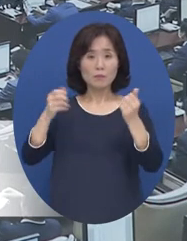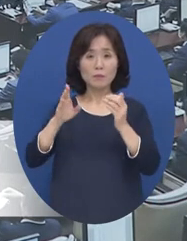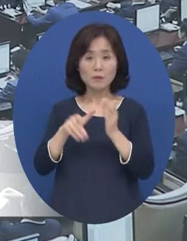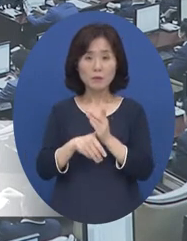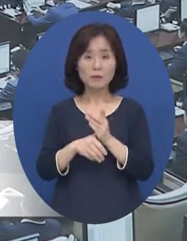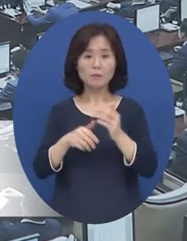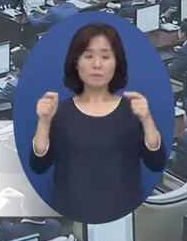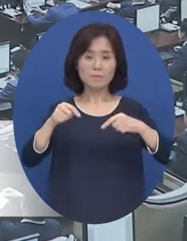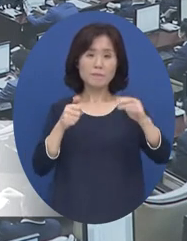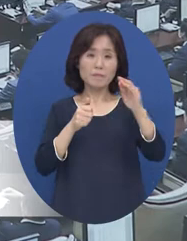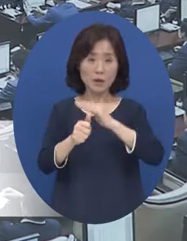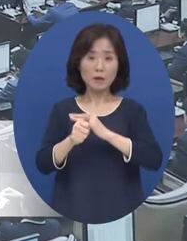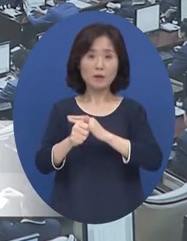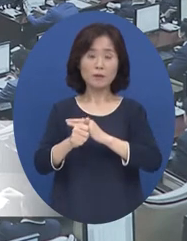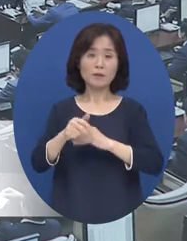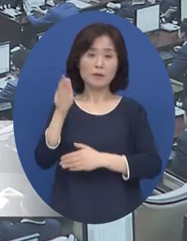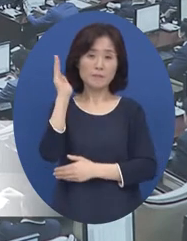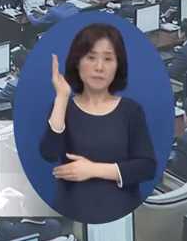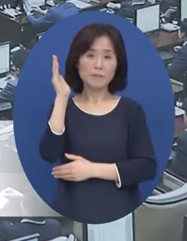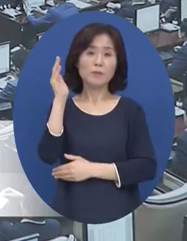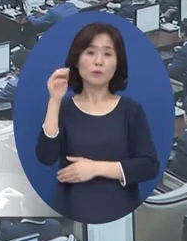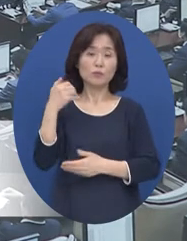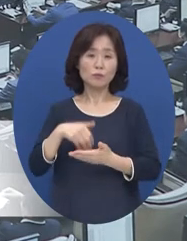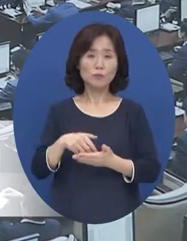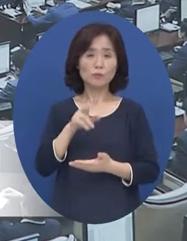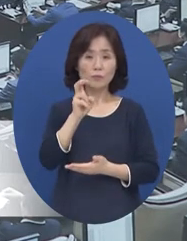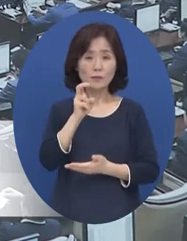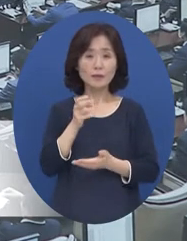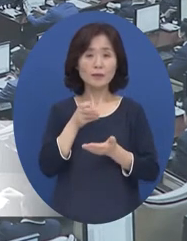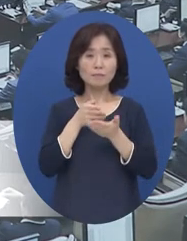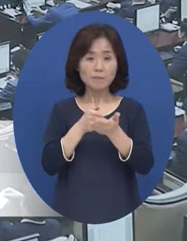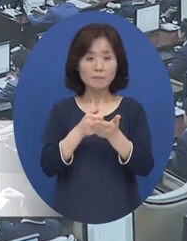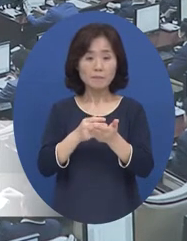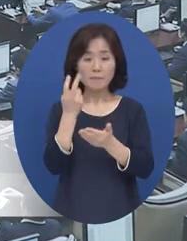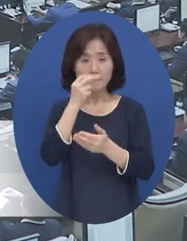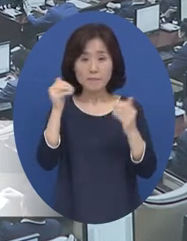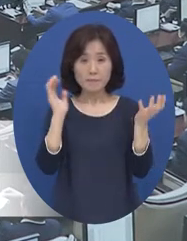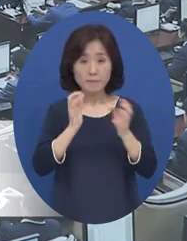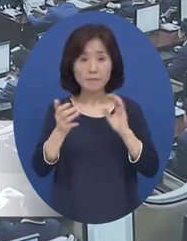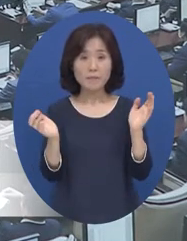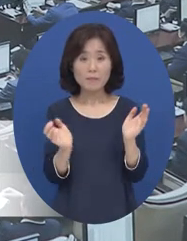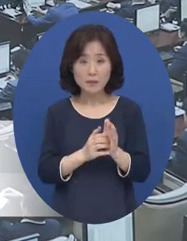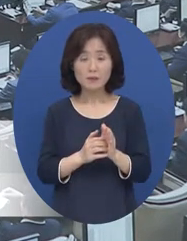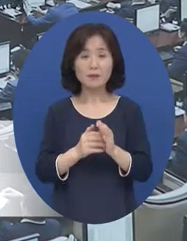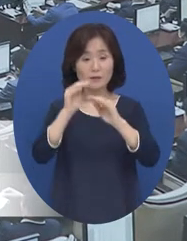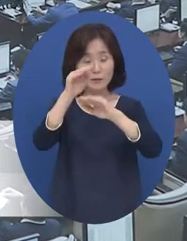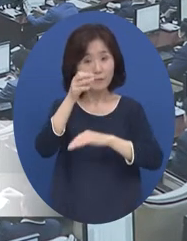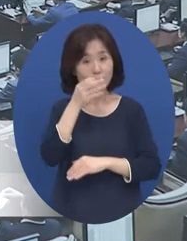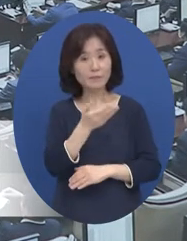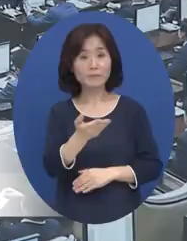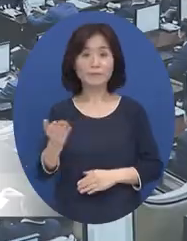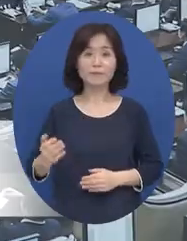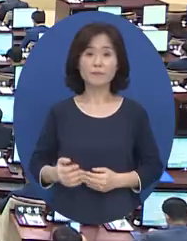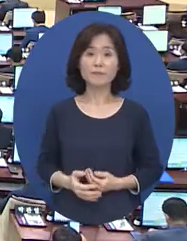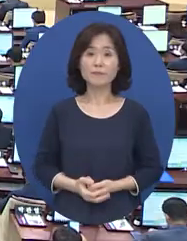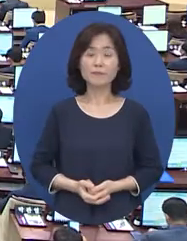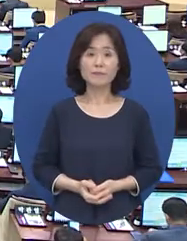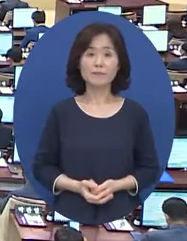대표 의원 연설과 함께 20개 안건을 심의 가 진행됐습니다 보도에 최창수 기자입니다